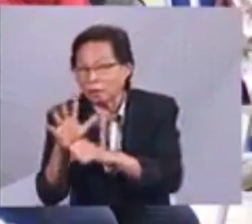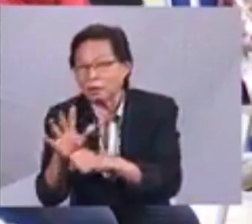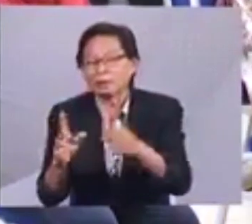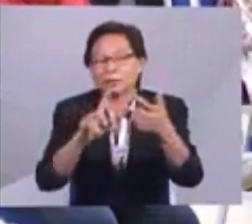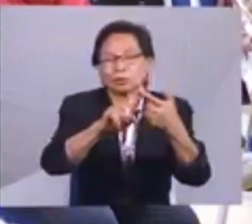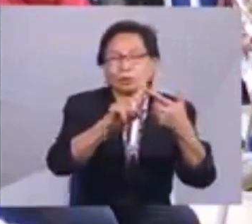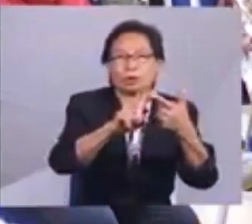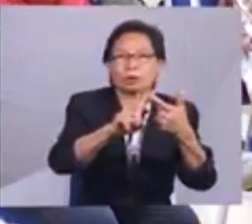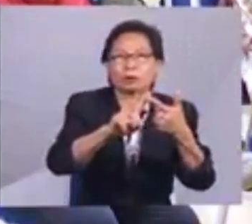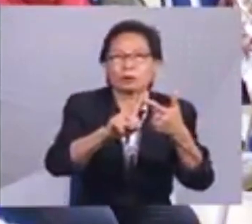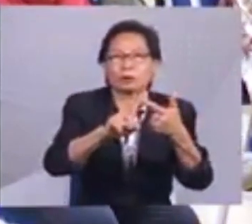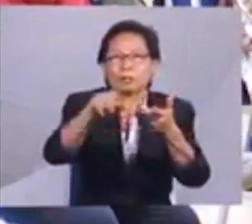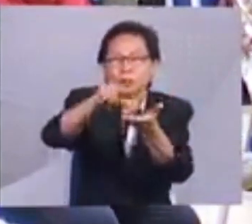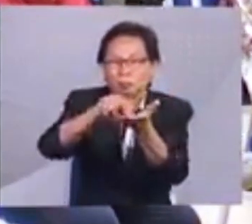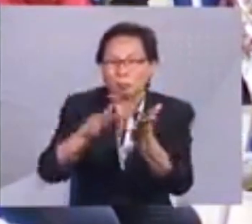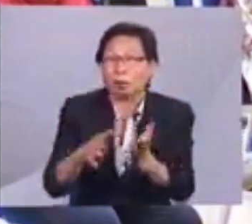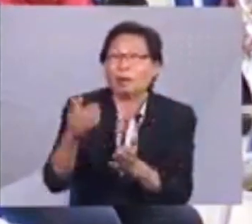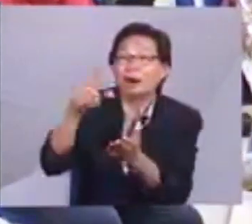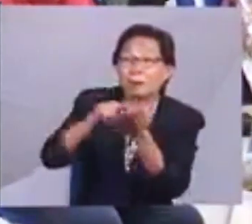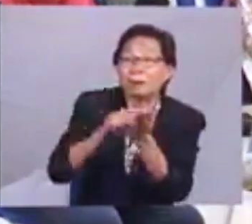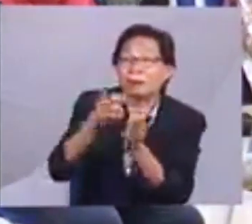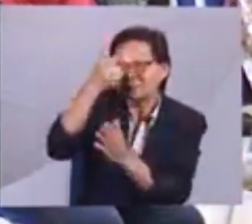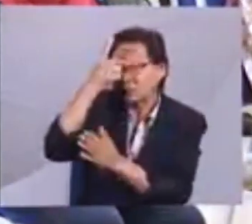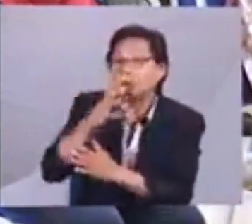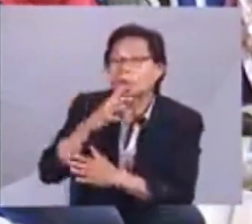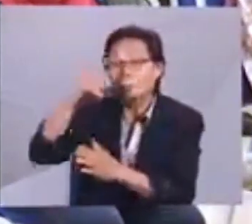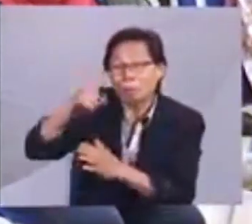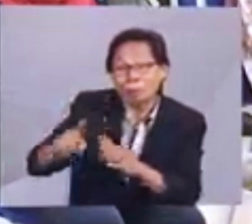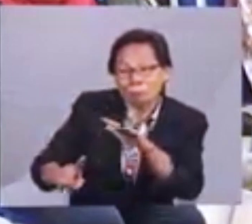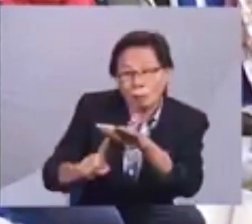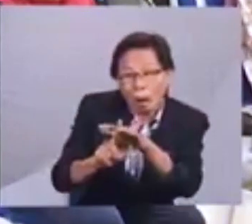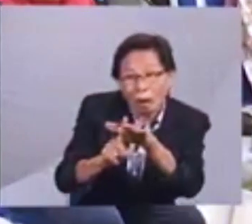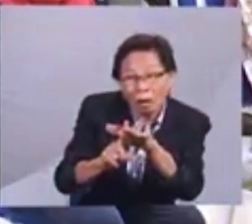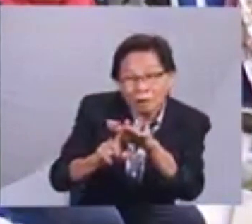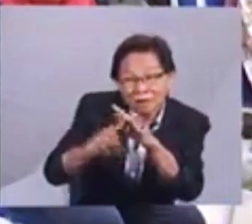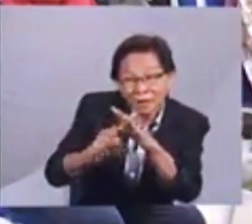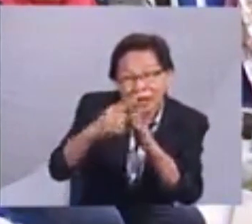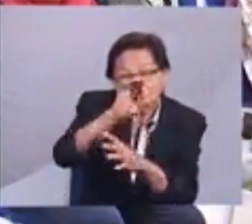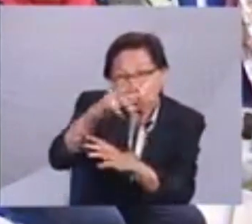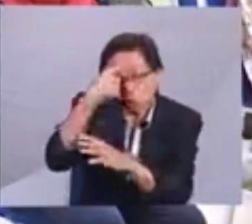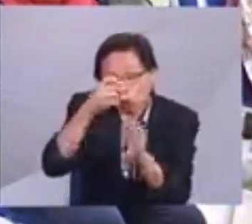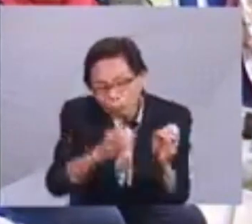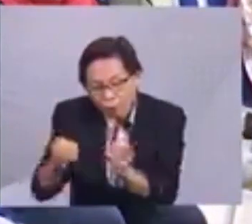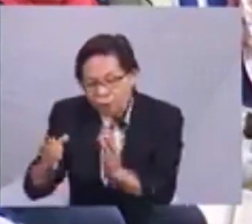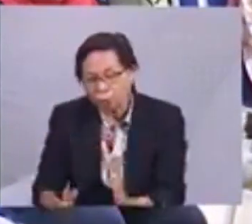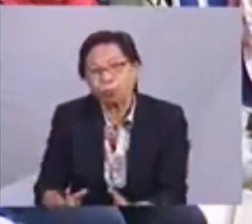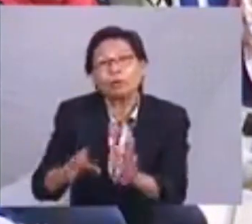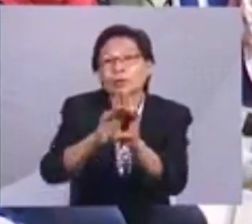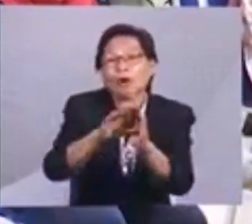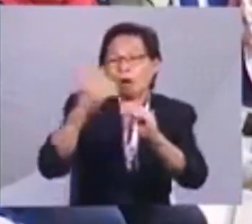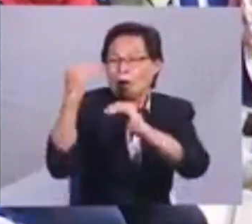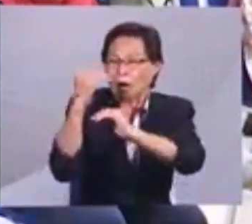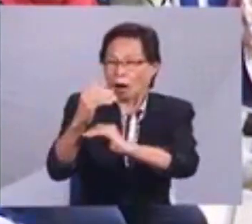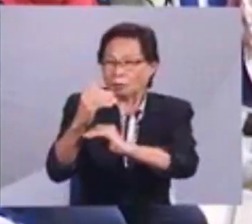mengenai isu pengamal media yang Datuk Seri sebutkan tadi, adakah perlu wujud SOP untuk pihak penganjur sebab contohnya